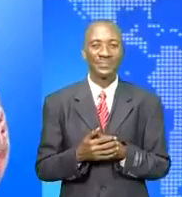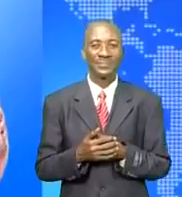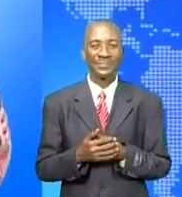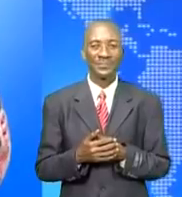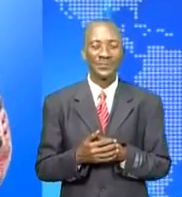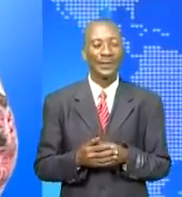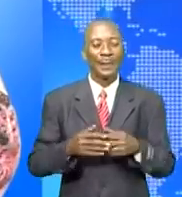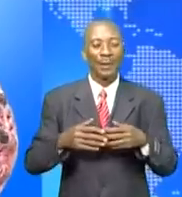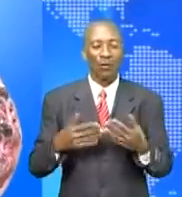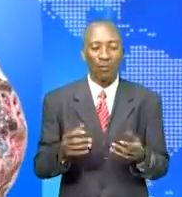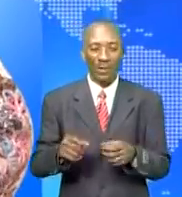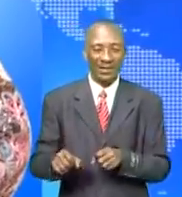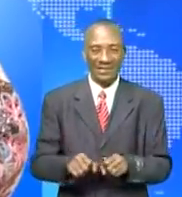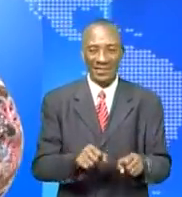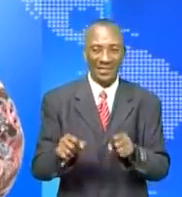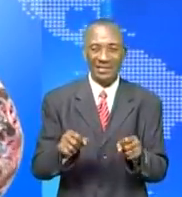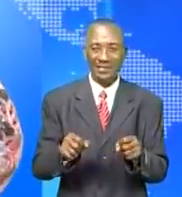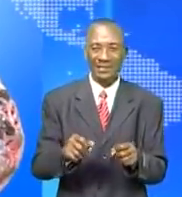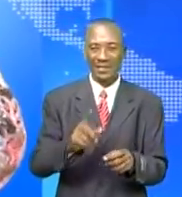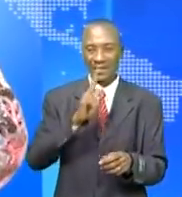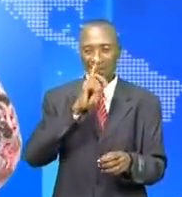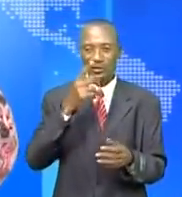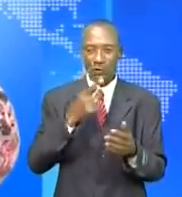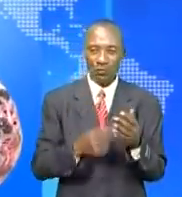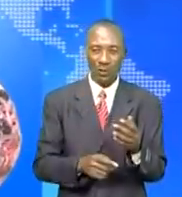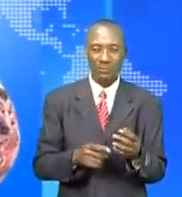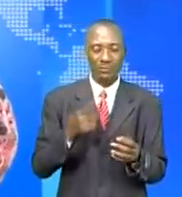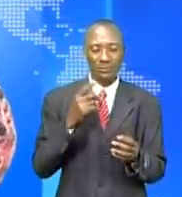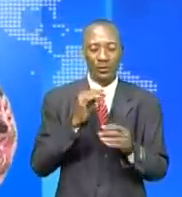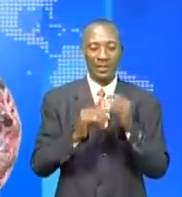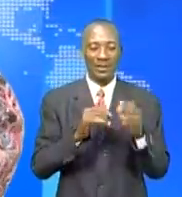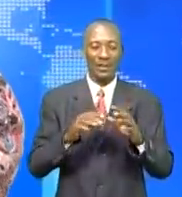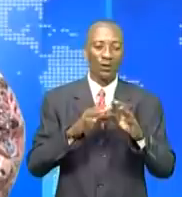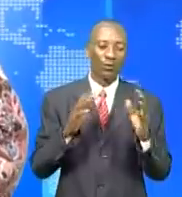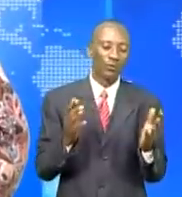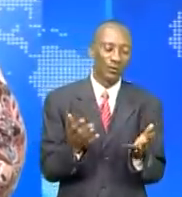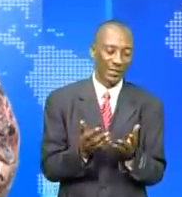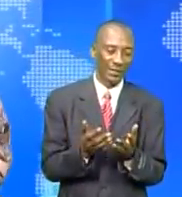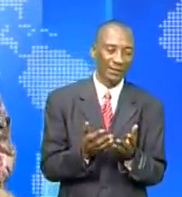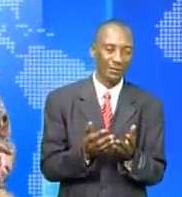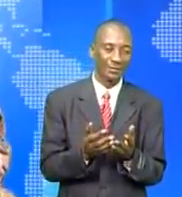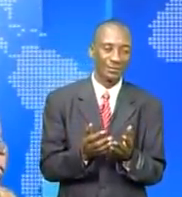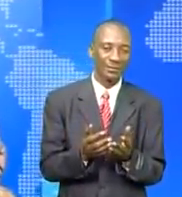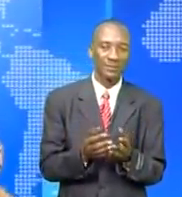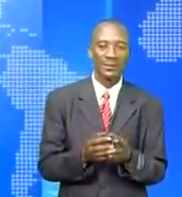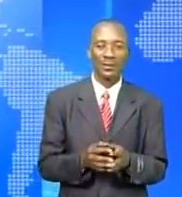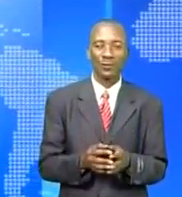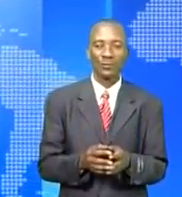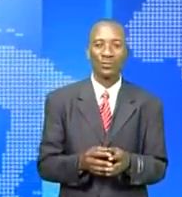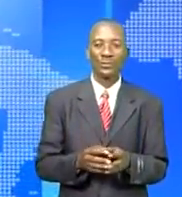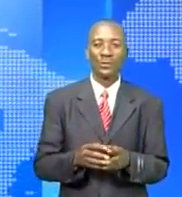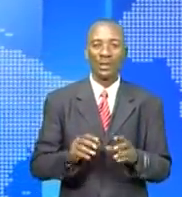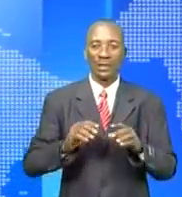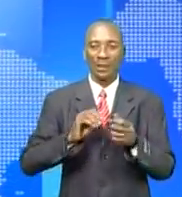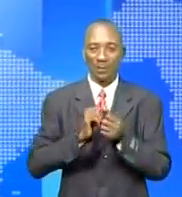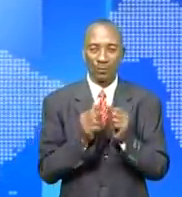mettre en place pour prévenir les conflits entre les communautés en RDC? La question a fait l'objet d'un débat lors de l'atelier tenu